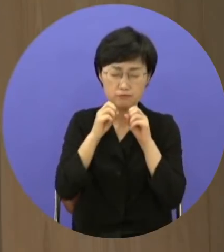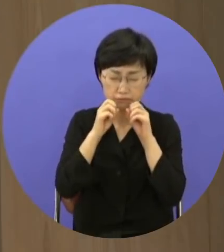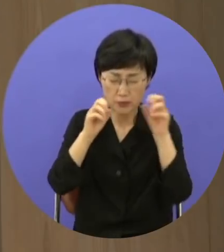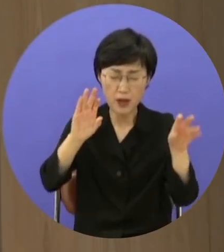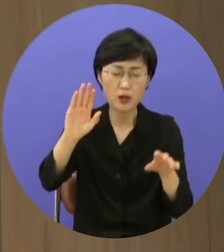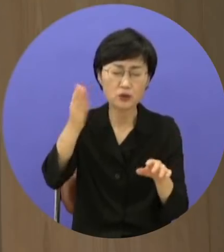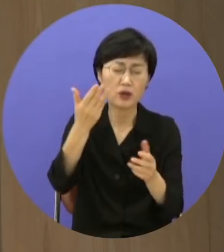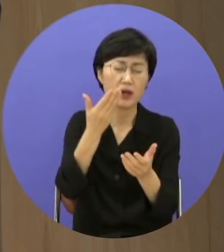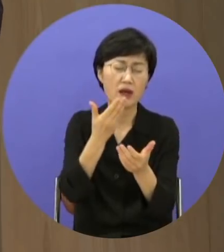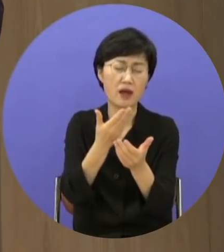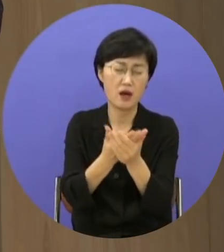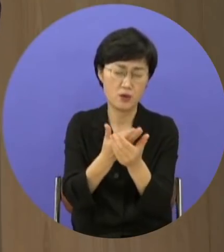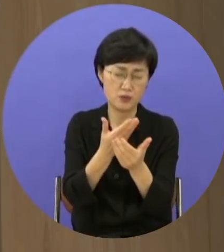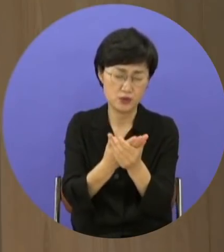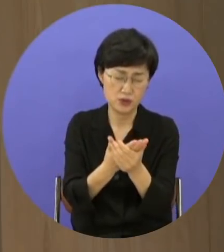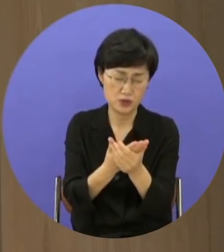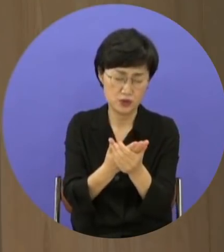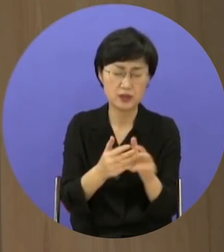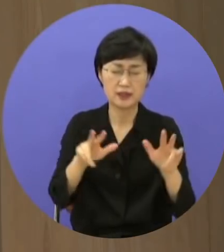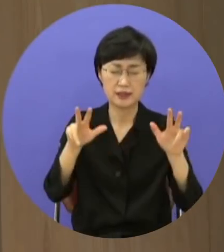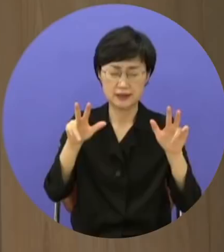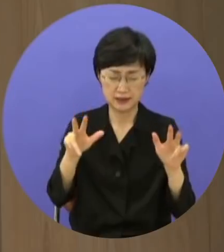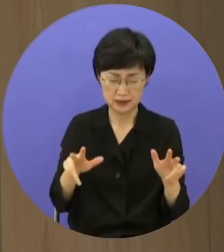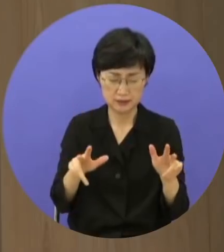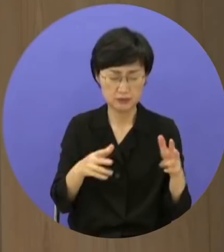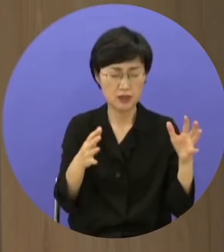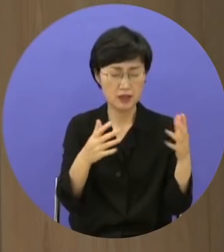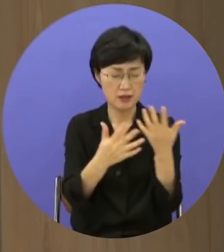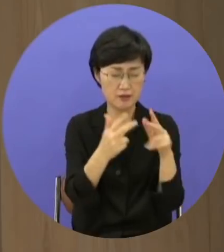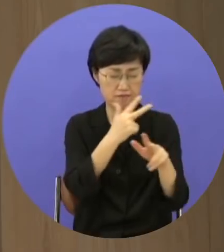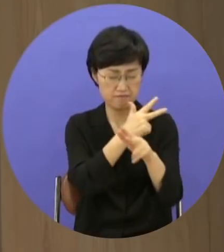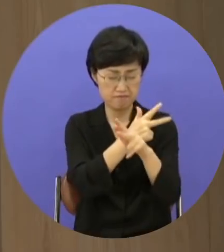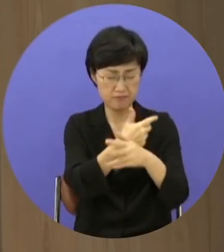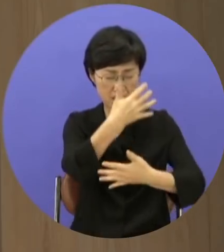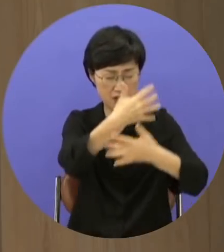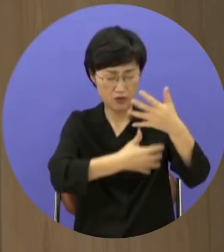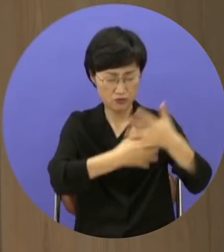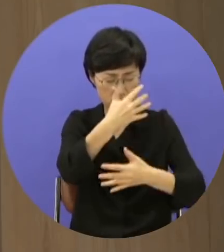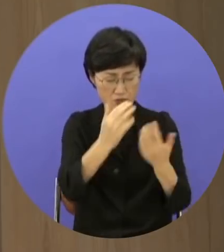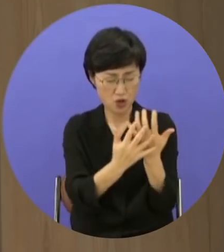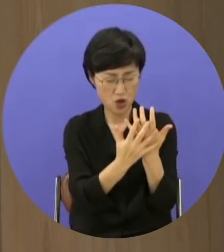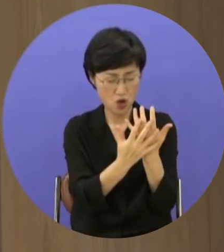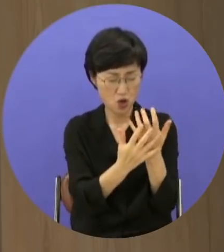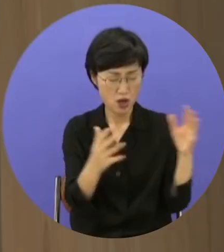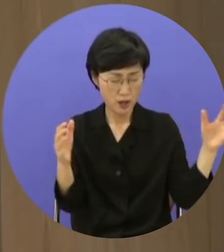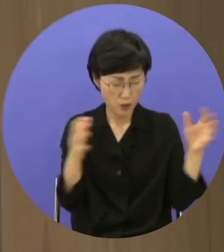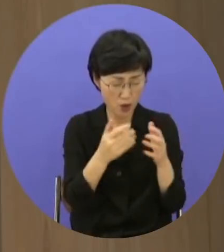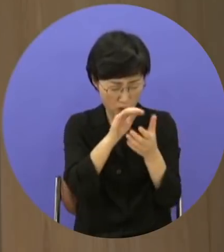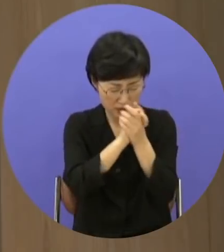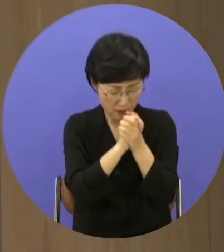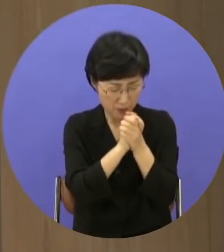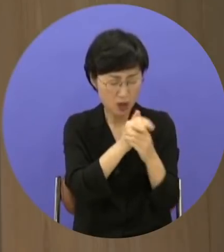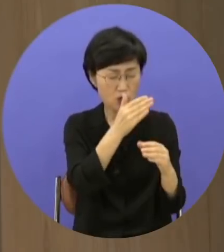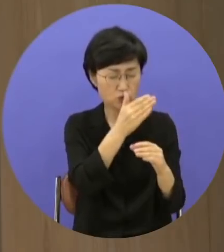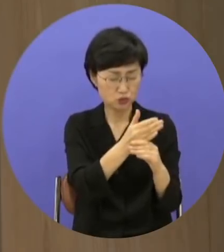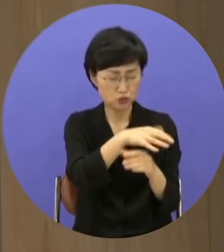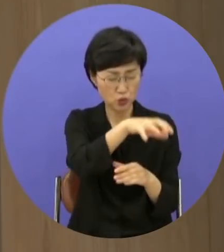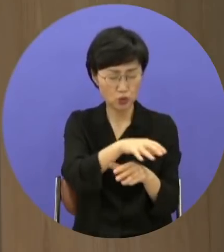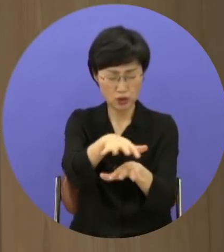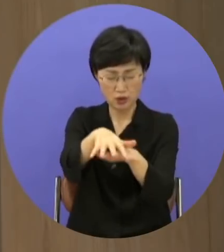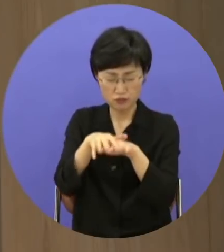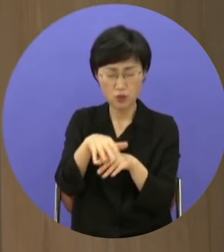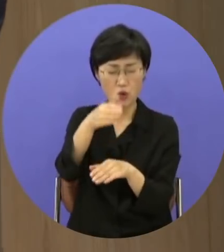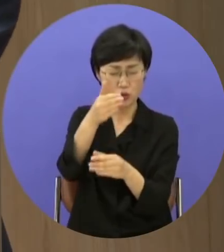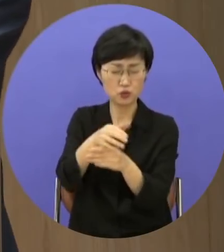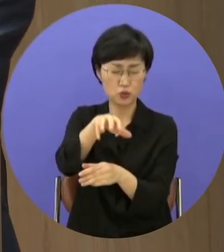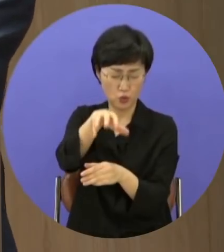모든 예배와 모임마다 정확한 미션이 전달되어 하나님의 뜻과 계획이 이루어지게 하옵소서.